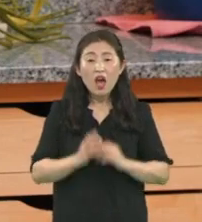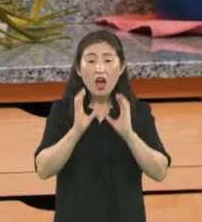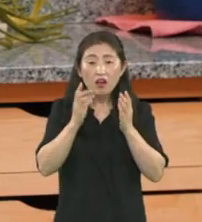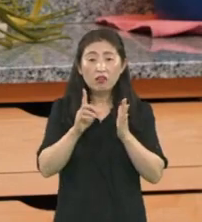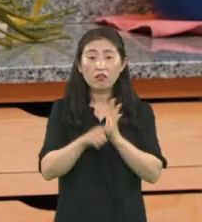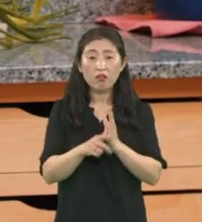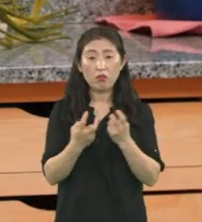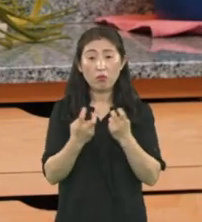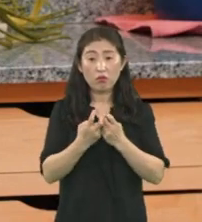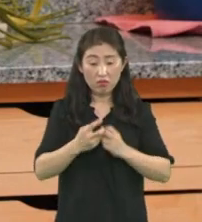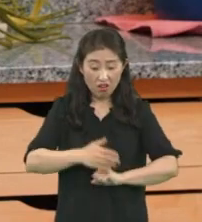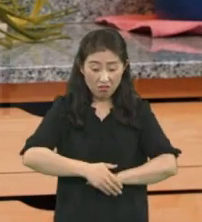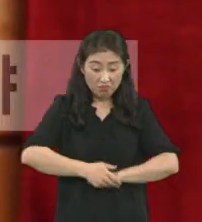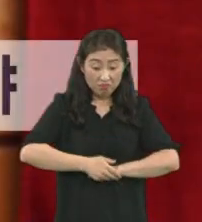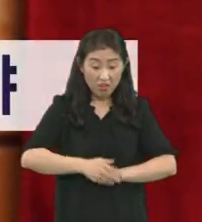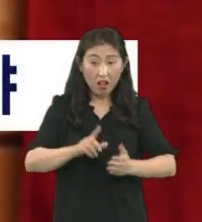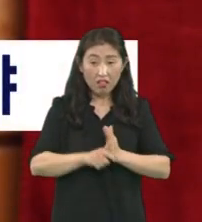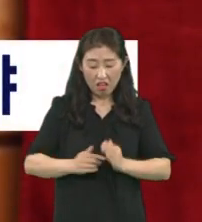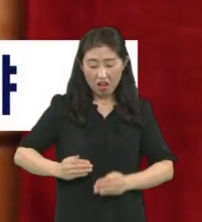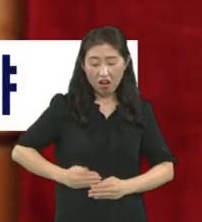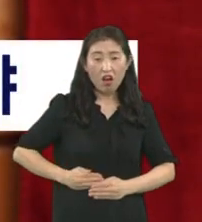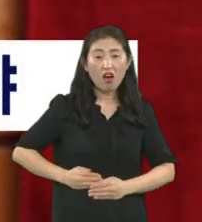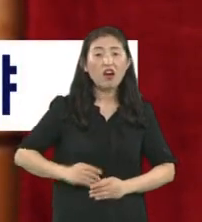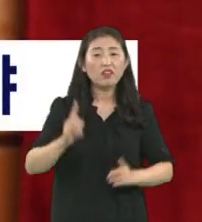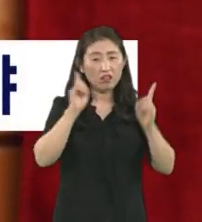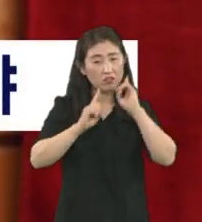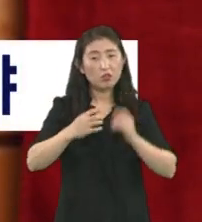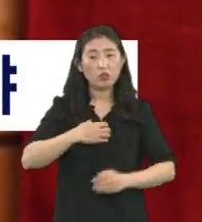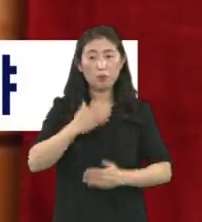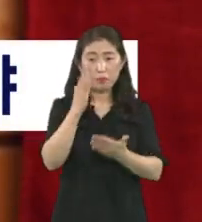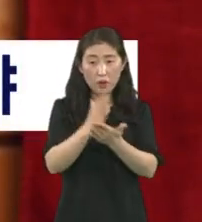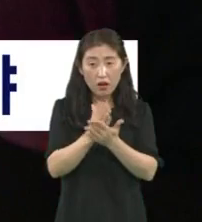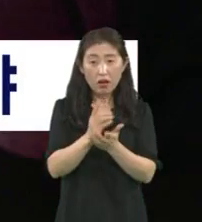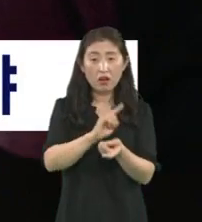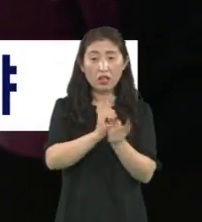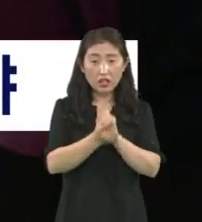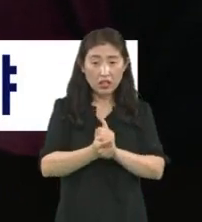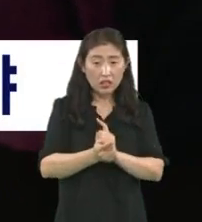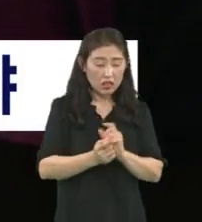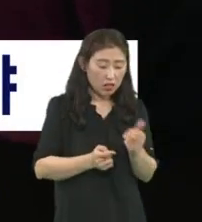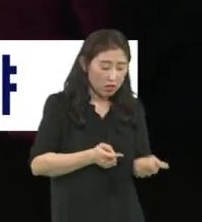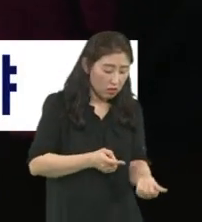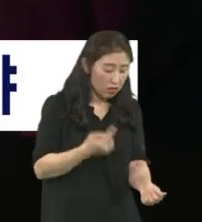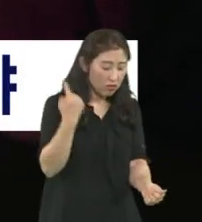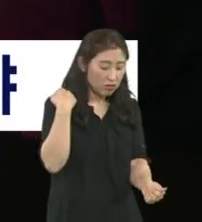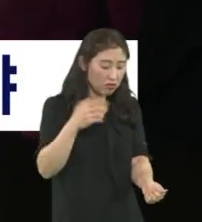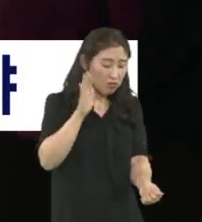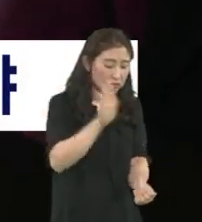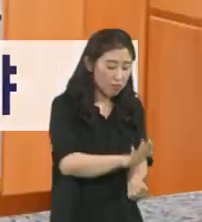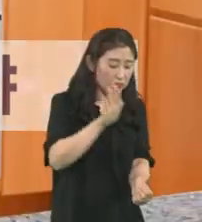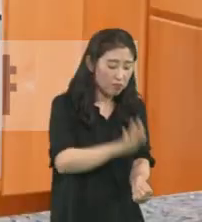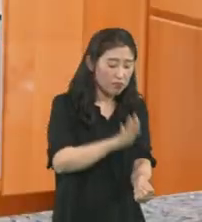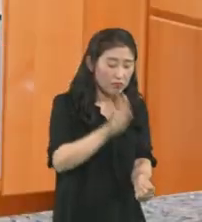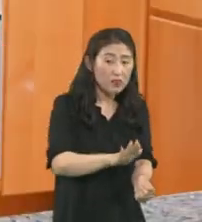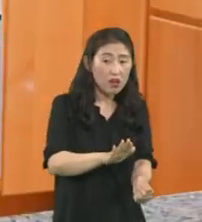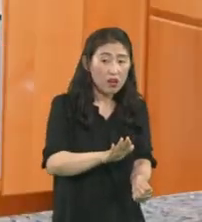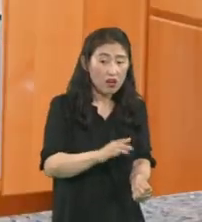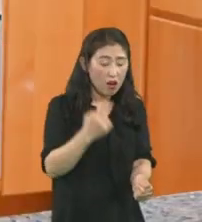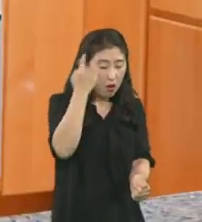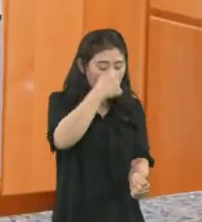미만 영아는 복부 압박 시 간 손상 위험이 있어 복부 대신 등을 두들겨줘야 합니다.